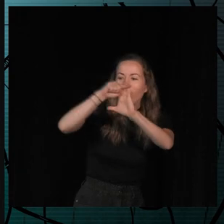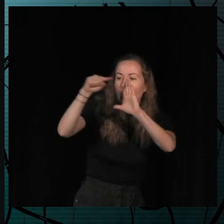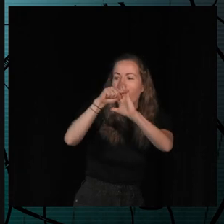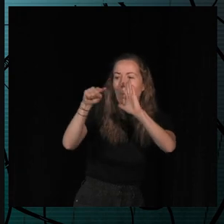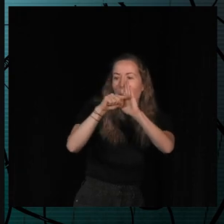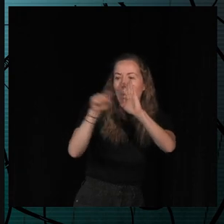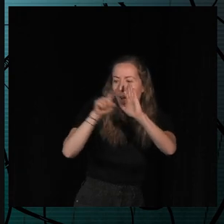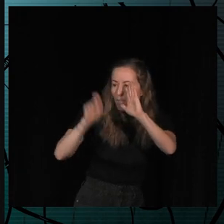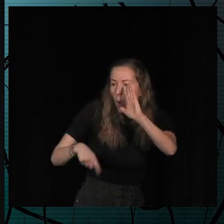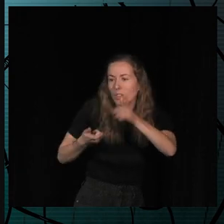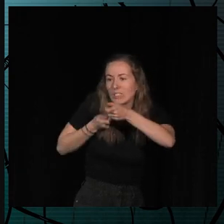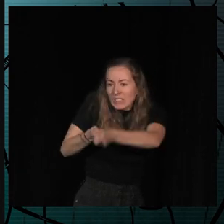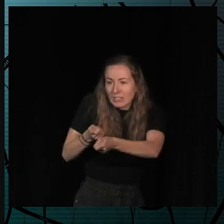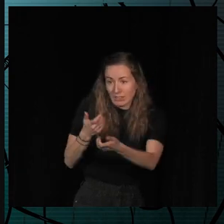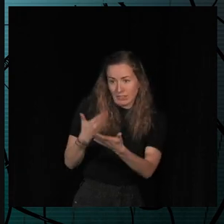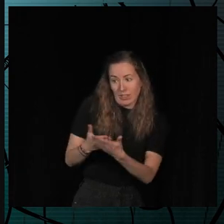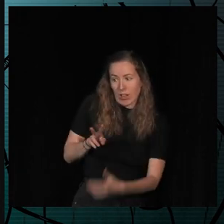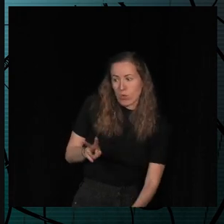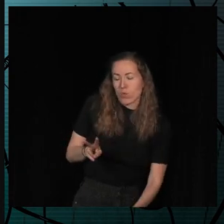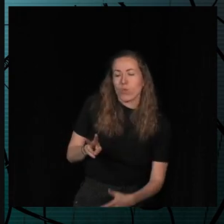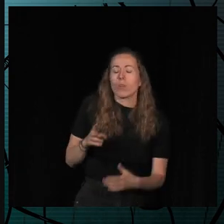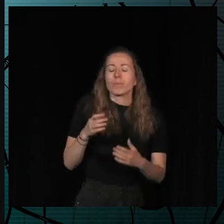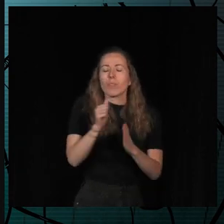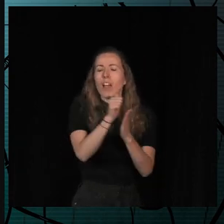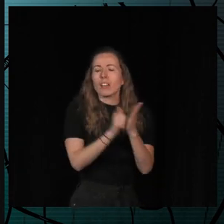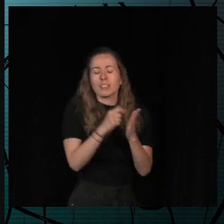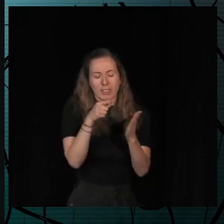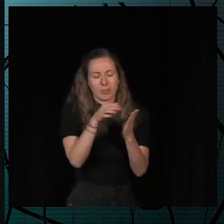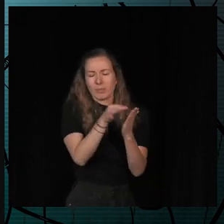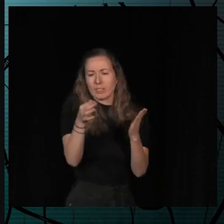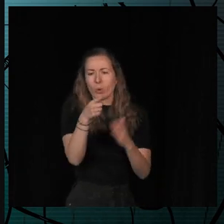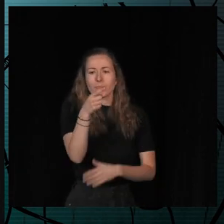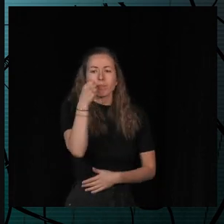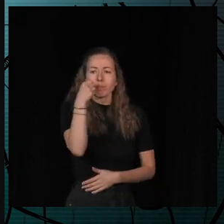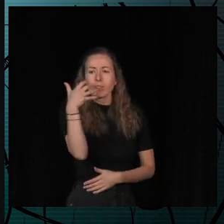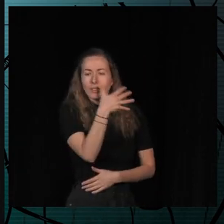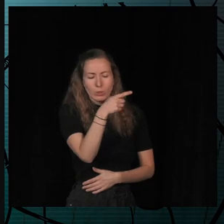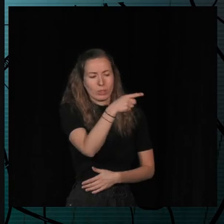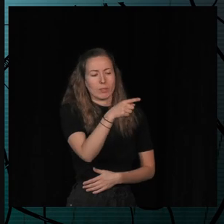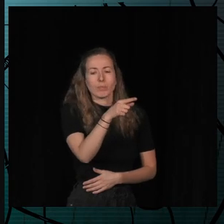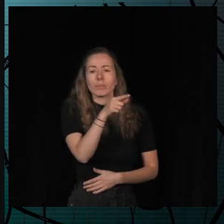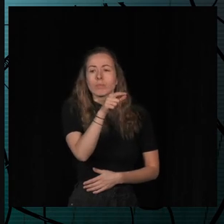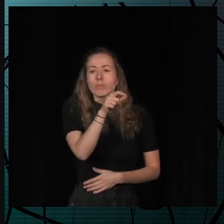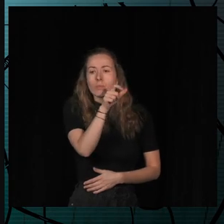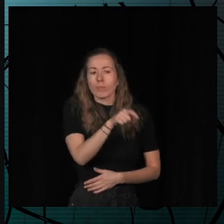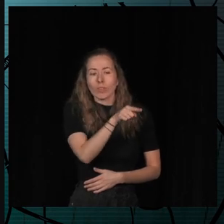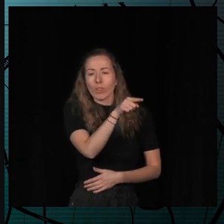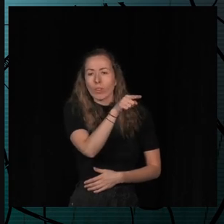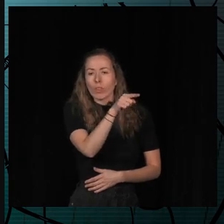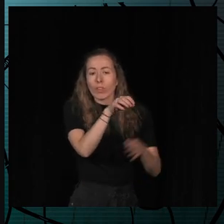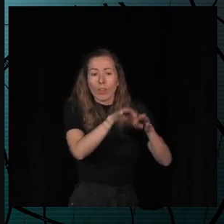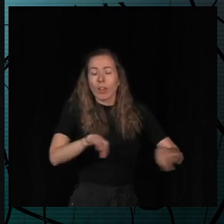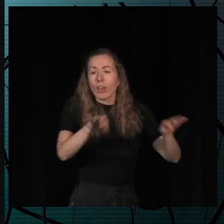où justement on aux États-Unis carrément un représentant fédéral d'un État a poussé